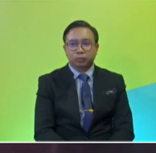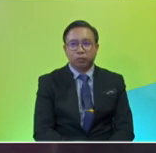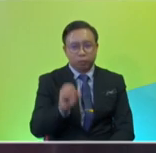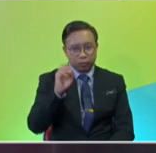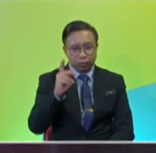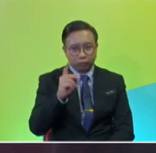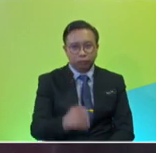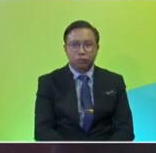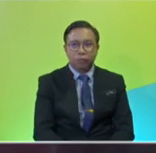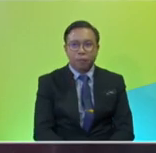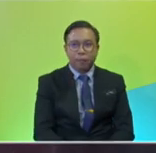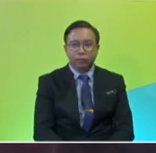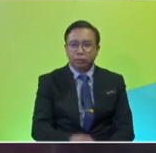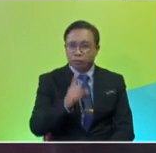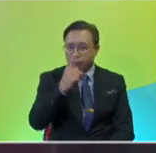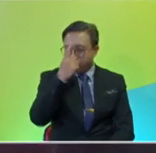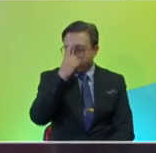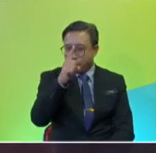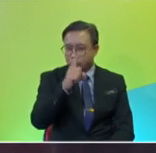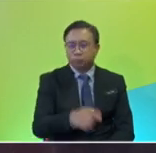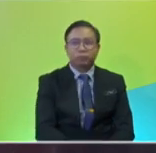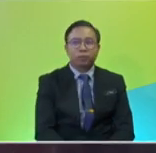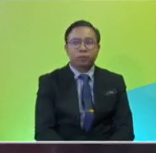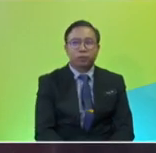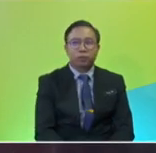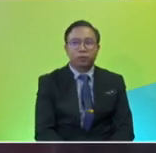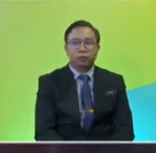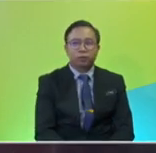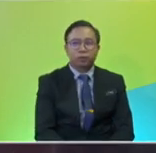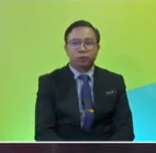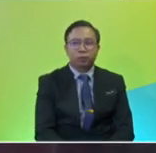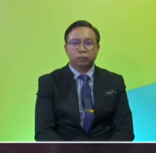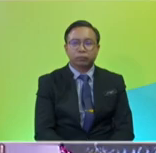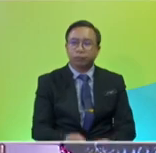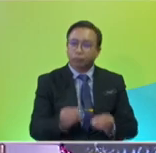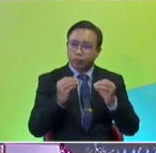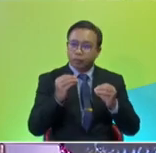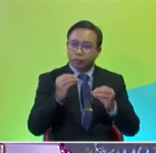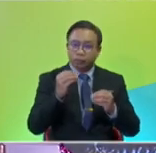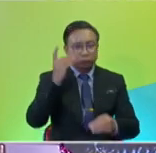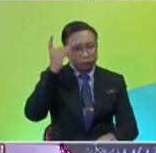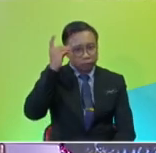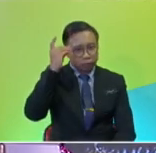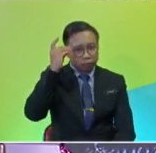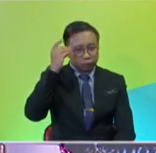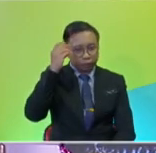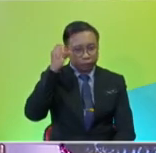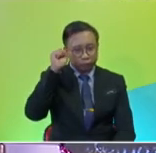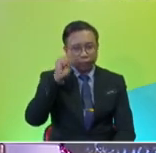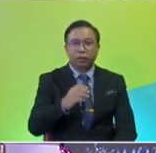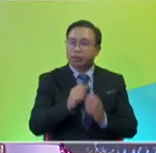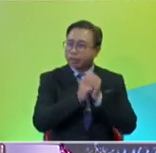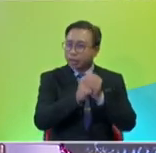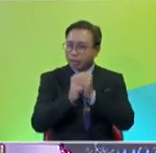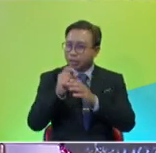Okey, satu untuk Chan Luis dan satu untuk bagi Darushan. Darushan. Okey, tanya